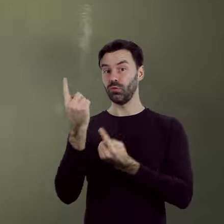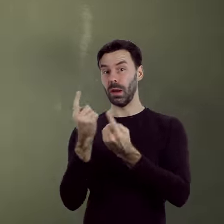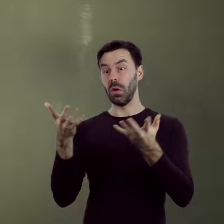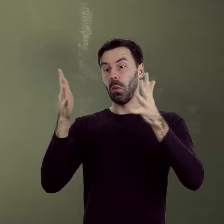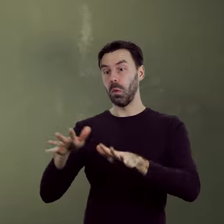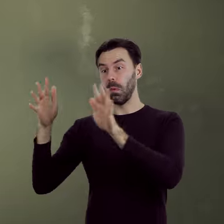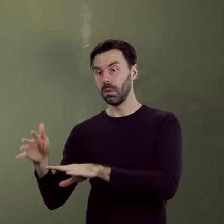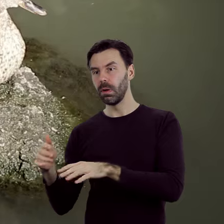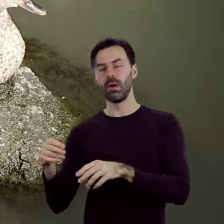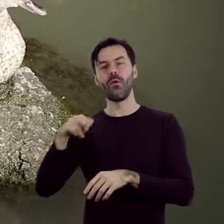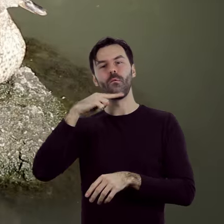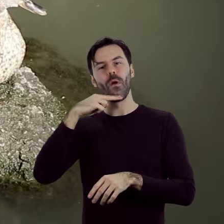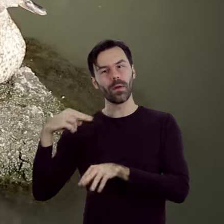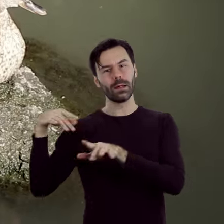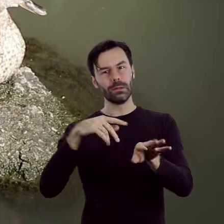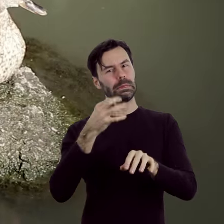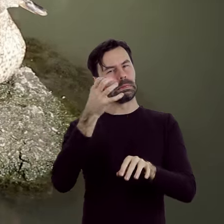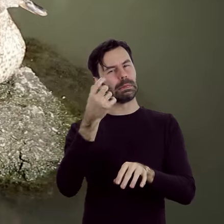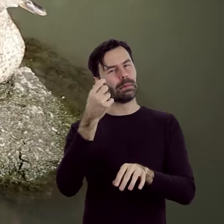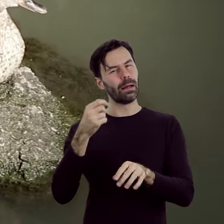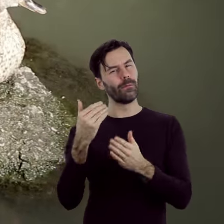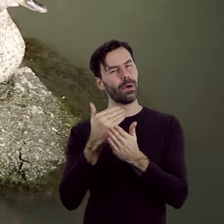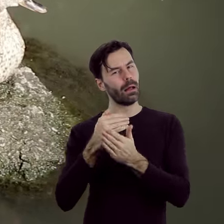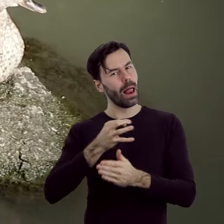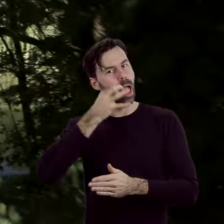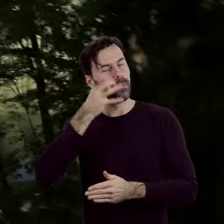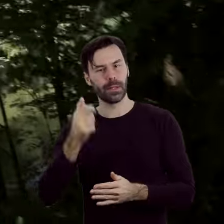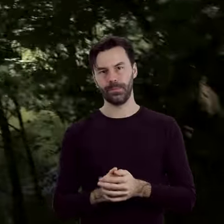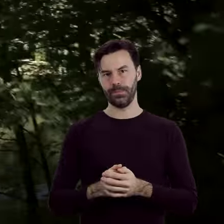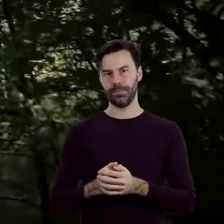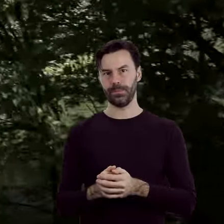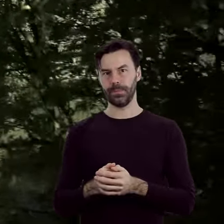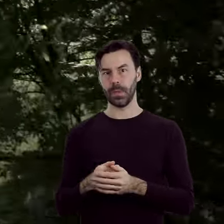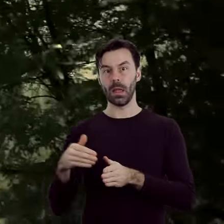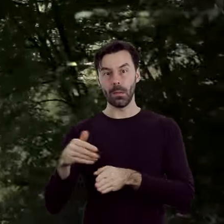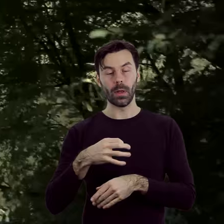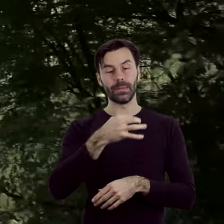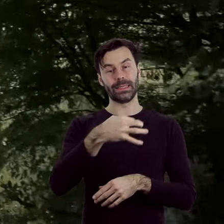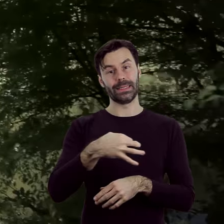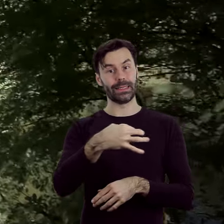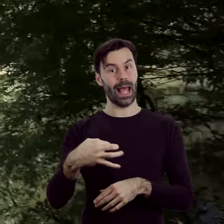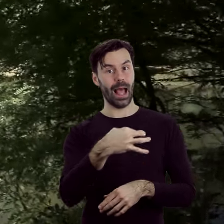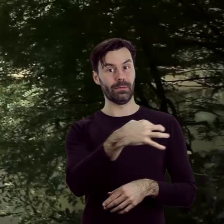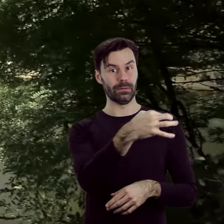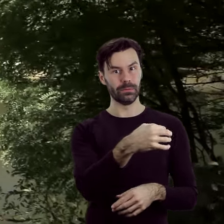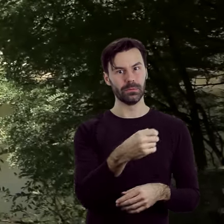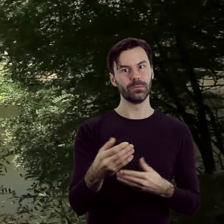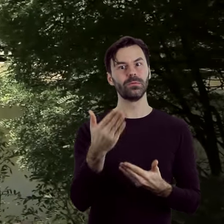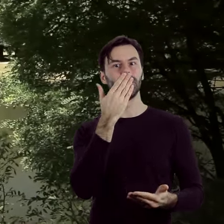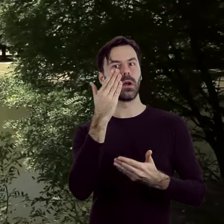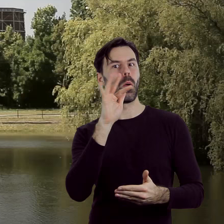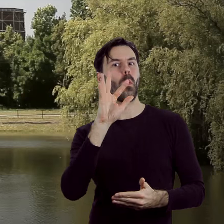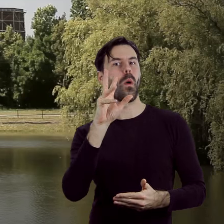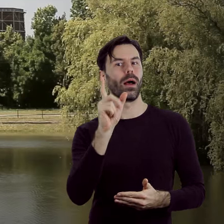przemysłu jakość wody nieco się poprawiła. Wzdłuż jasienia powstały liczne stawy stanowiące ozdobę